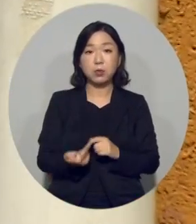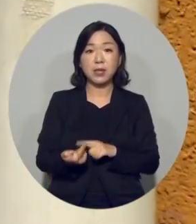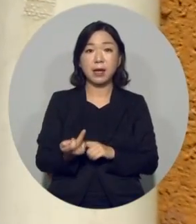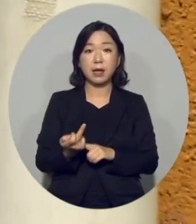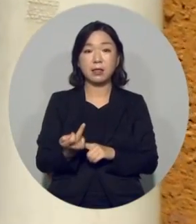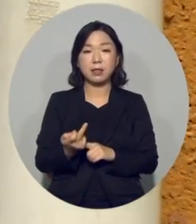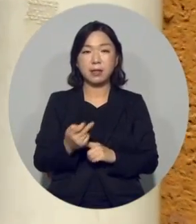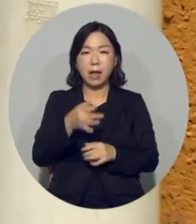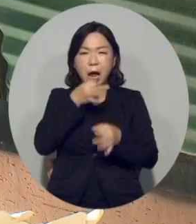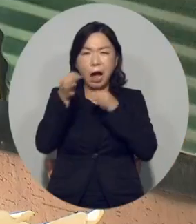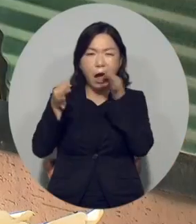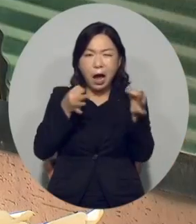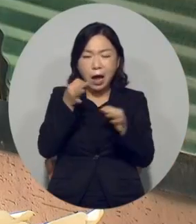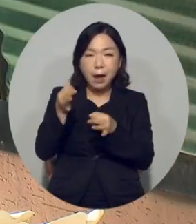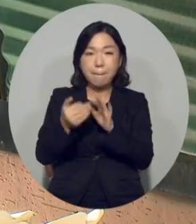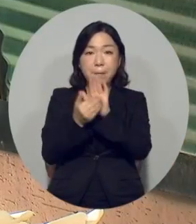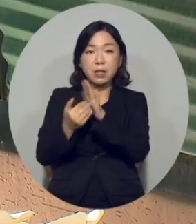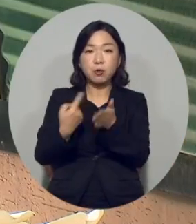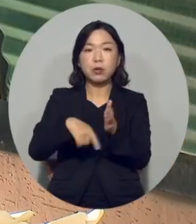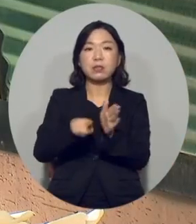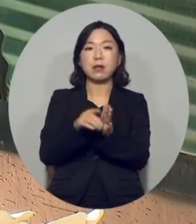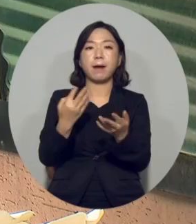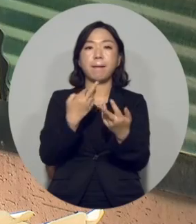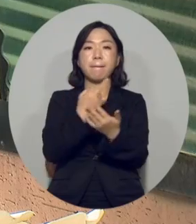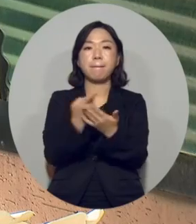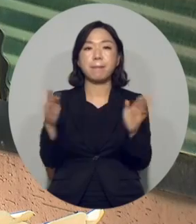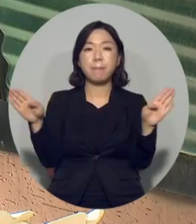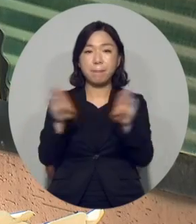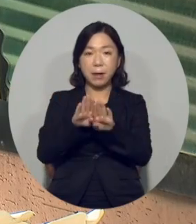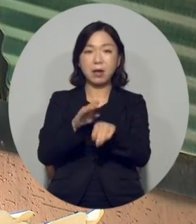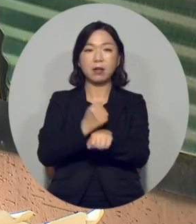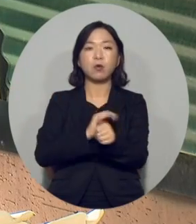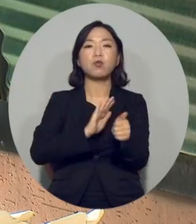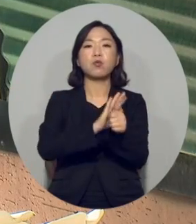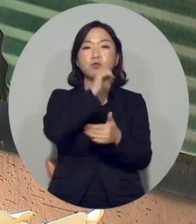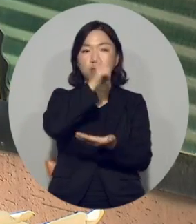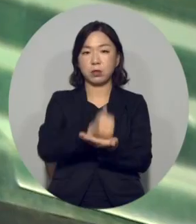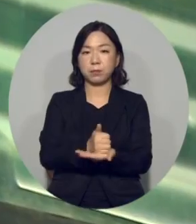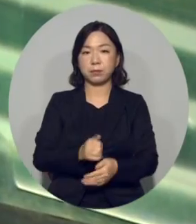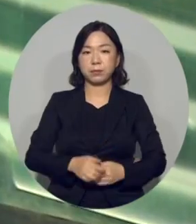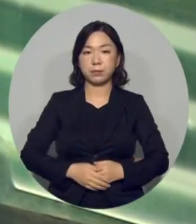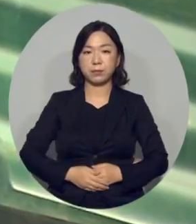B군은 비명이 새지 않도록 창문을 닫는 등 범행을 도운 혐의를 받고 있습니다.